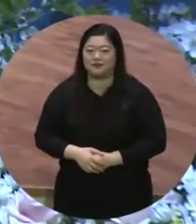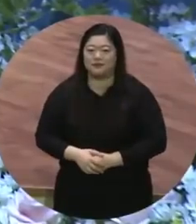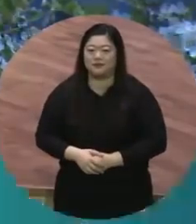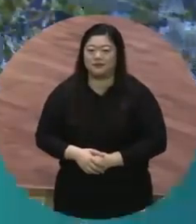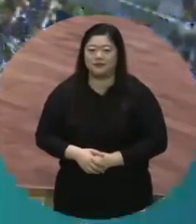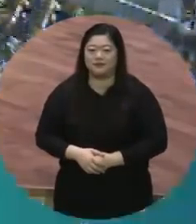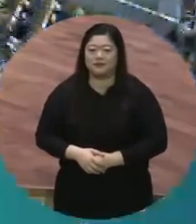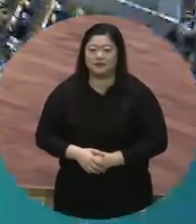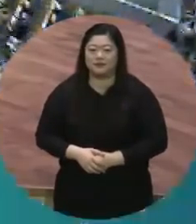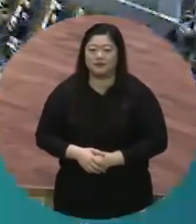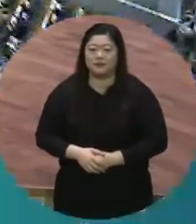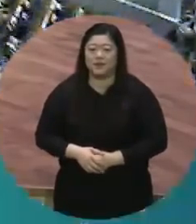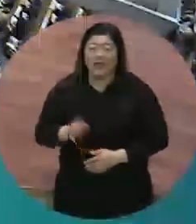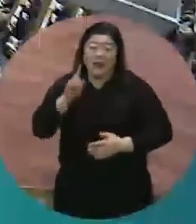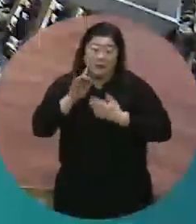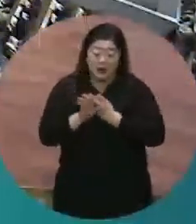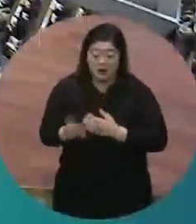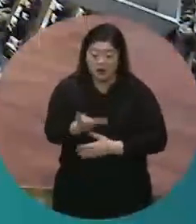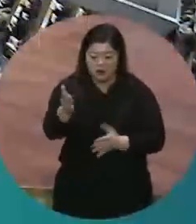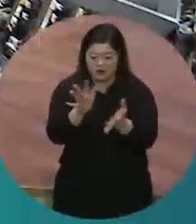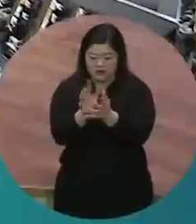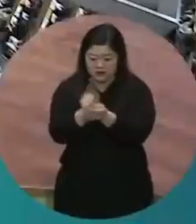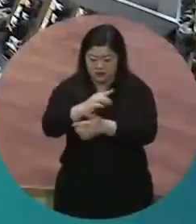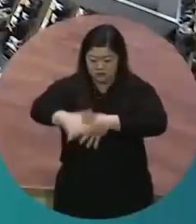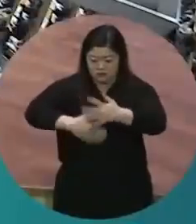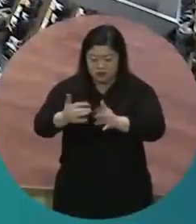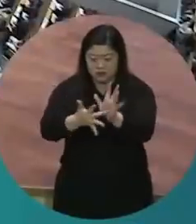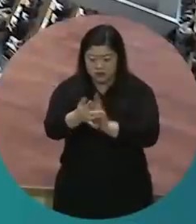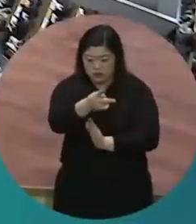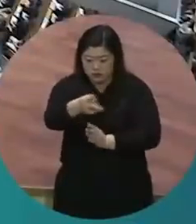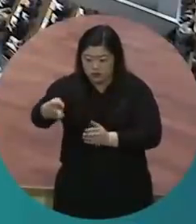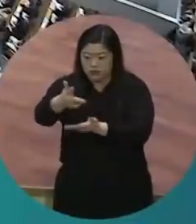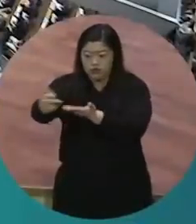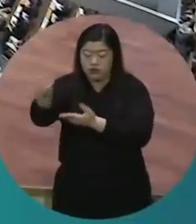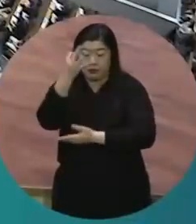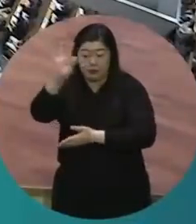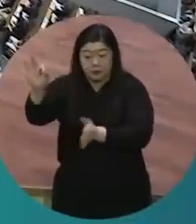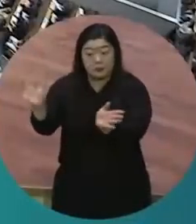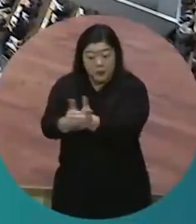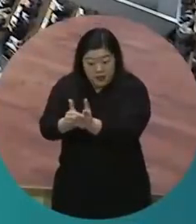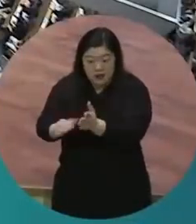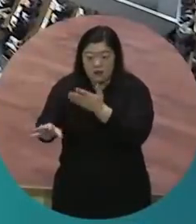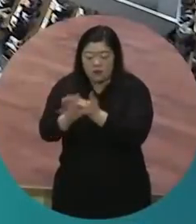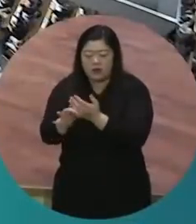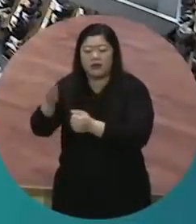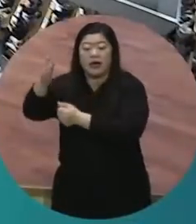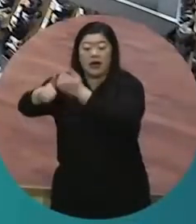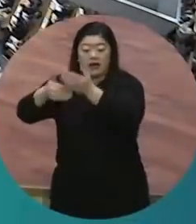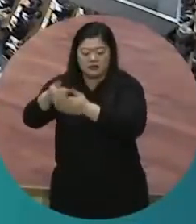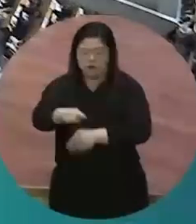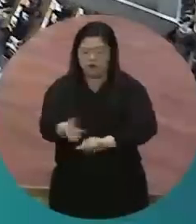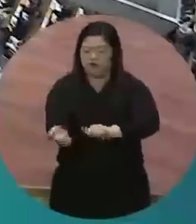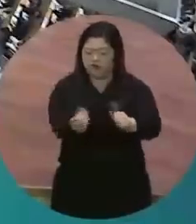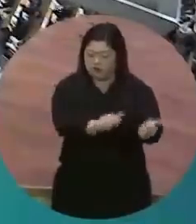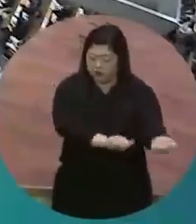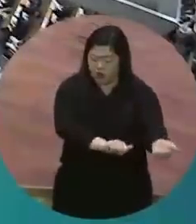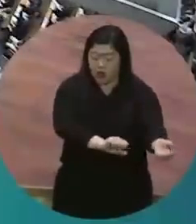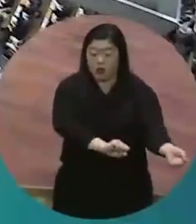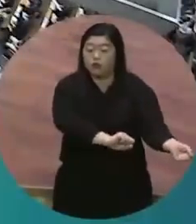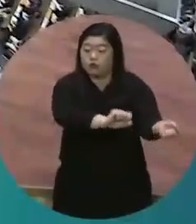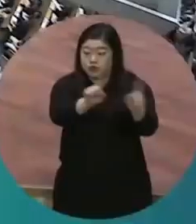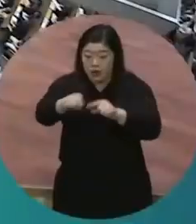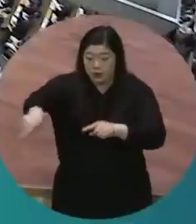너가 만일 너 입으로 예수를 주로 시인하며 또 하나님께서 그를 죽은 자들 가운데서 살리신 것을